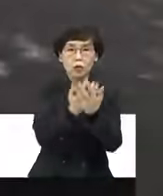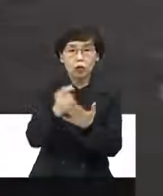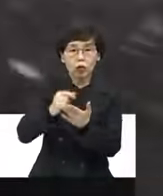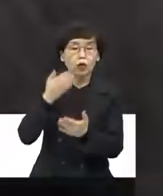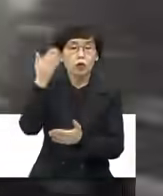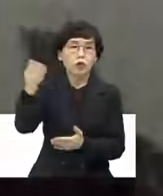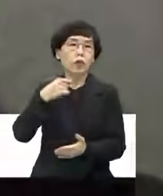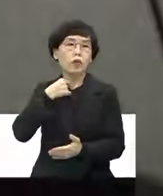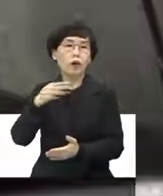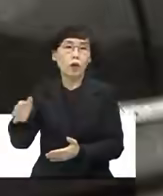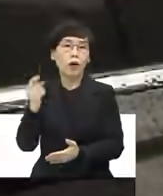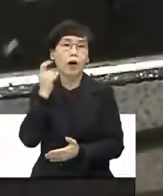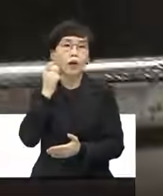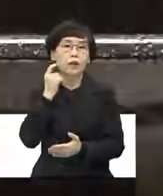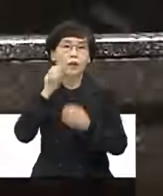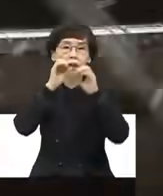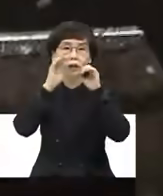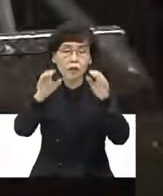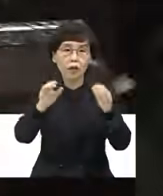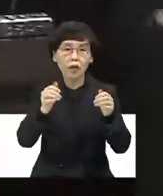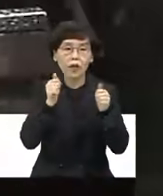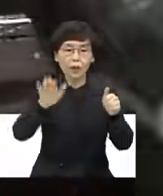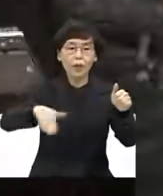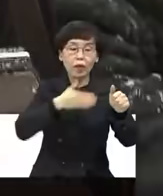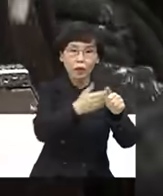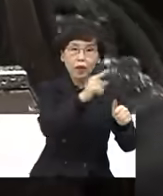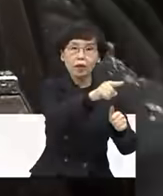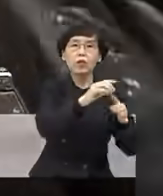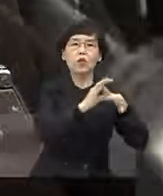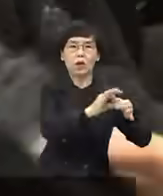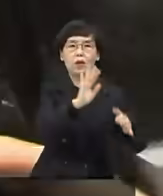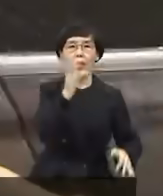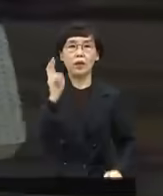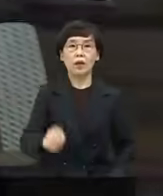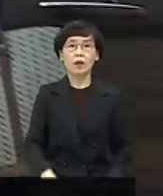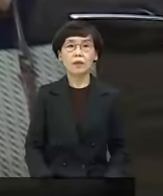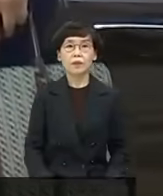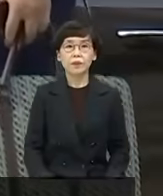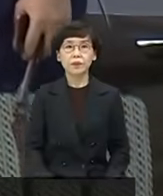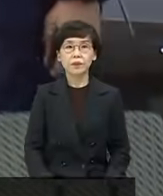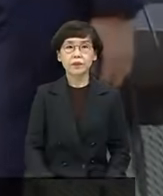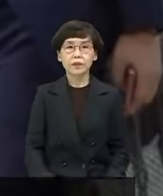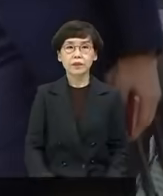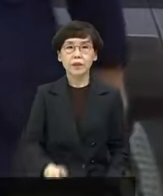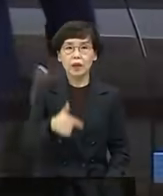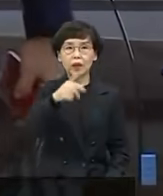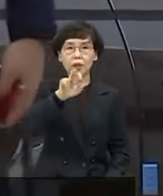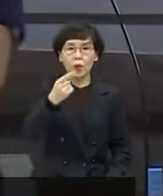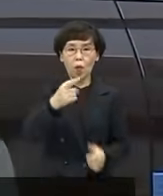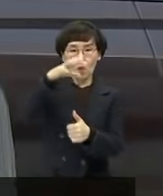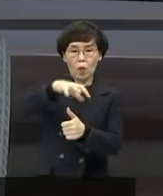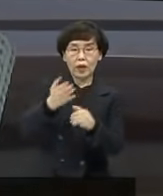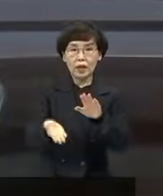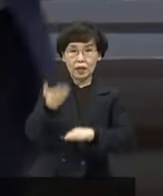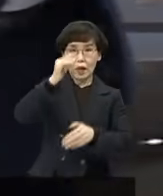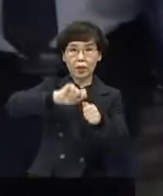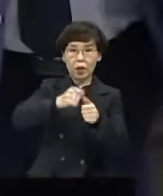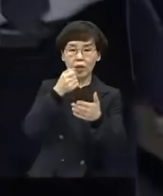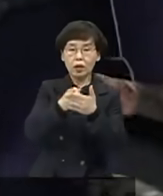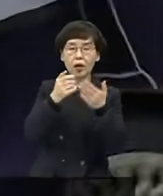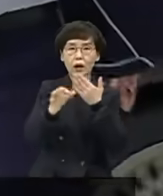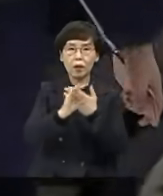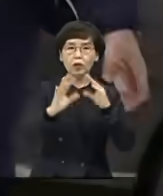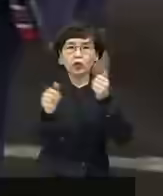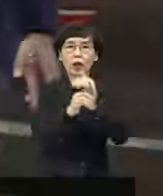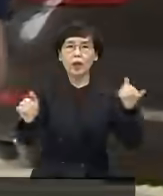허위 사실 유포로 기소된 재판에도 영향을 미칠 걸로 전망됩니다. 금고형 이상의 형이 확정되면 국회의원 당선이